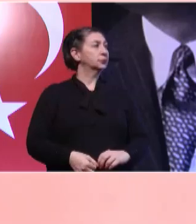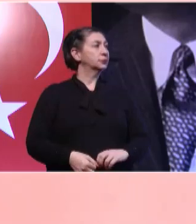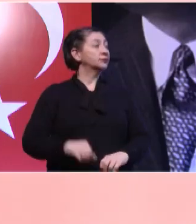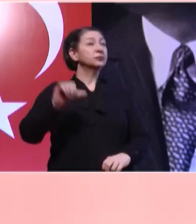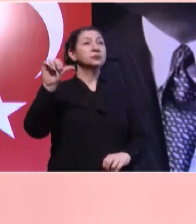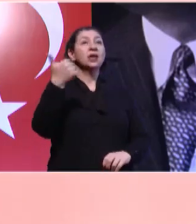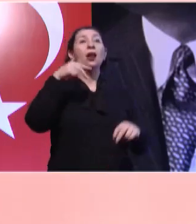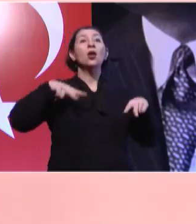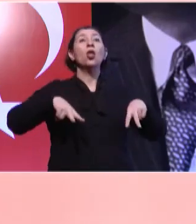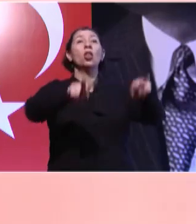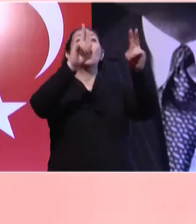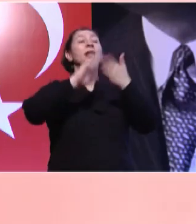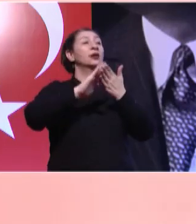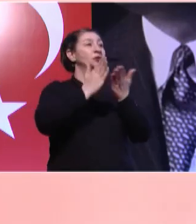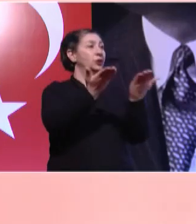Değerli yol arkadaşlarım,